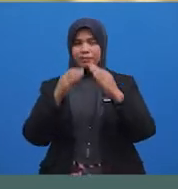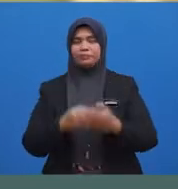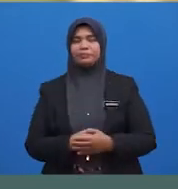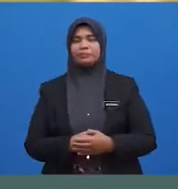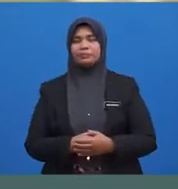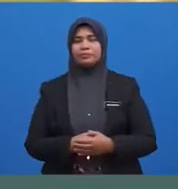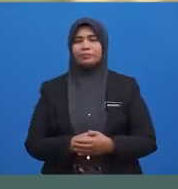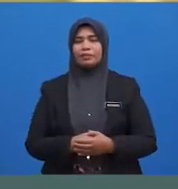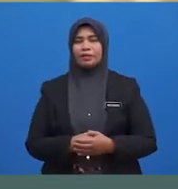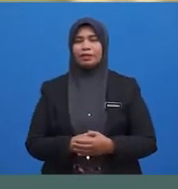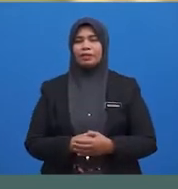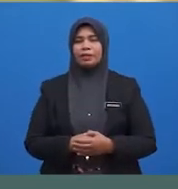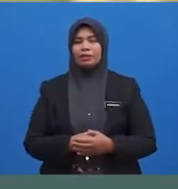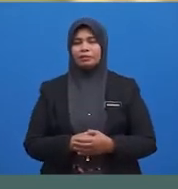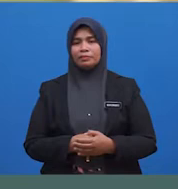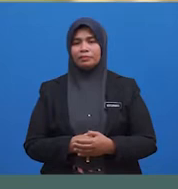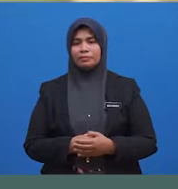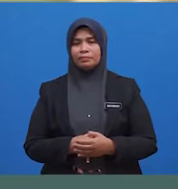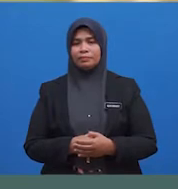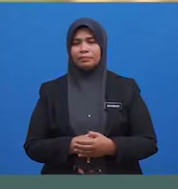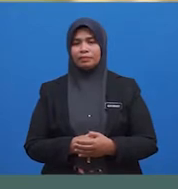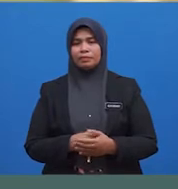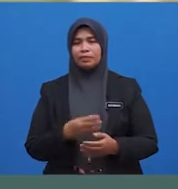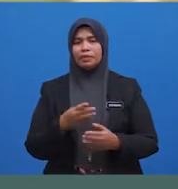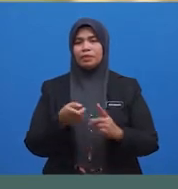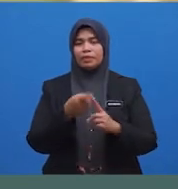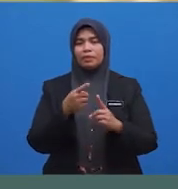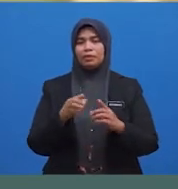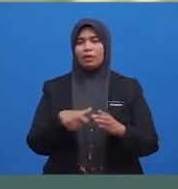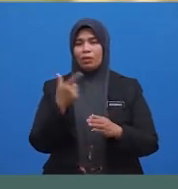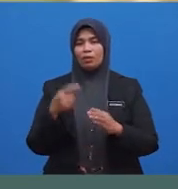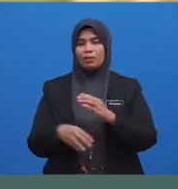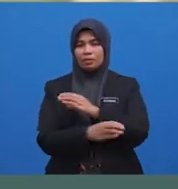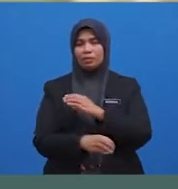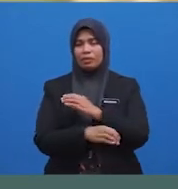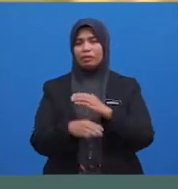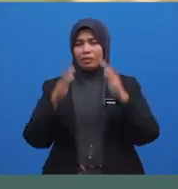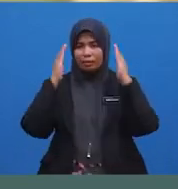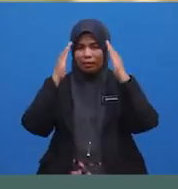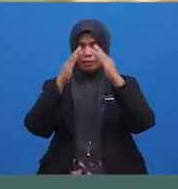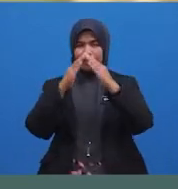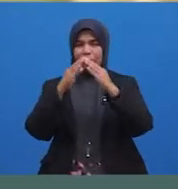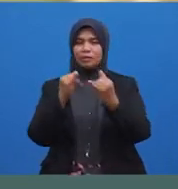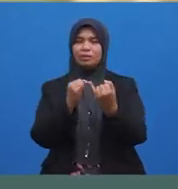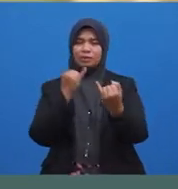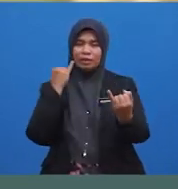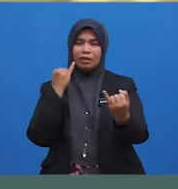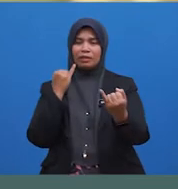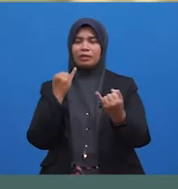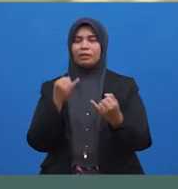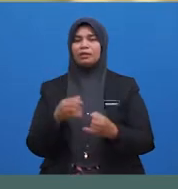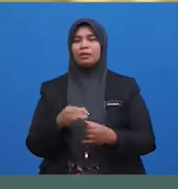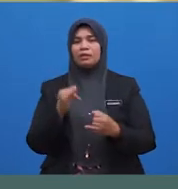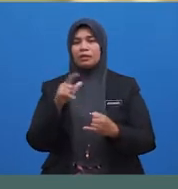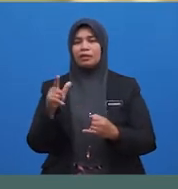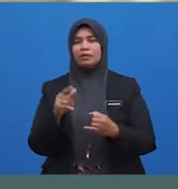2,271 km persegi, iaitu 6.34% dari keluasan negeri Pahang. Jarak Rauk dengan Kuala Lumpur ialah